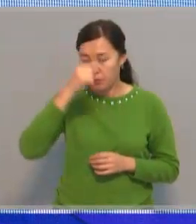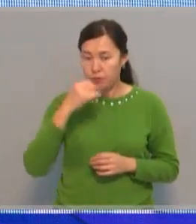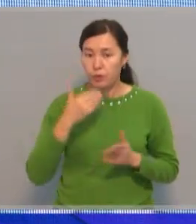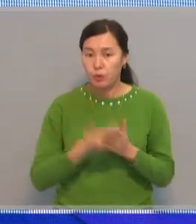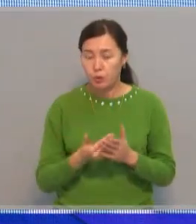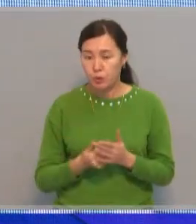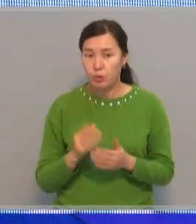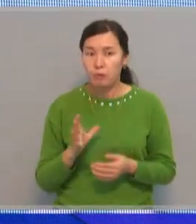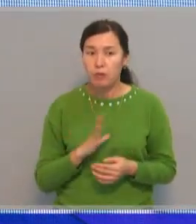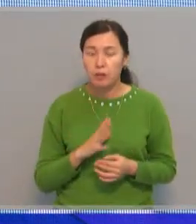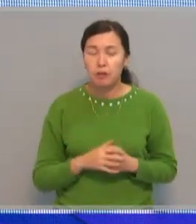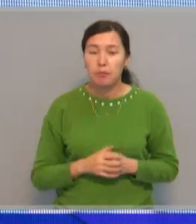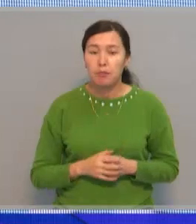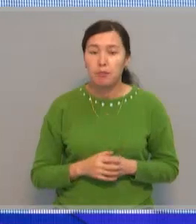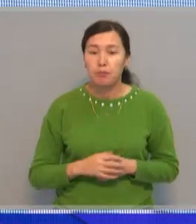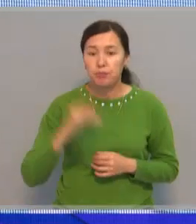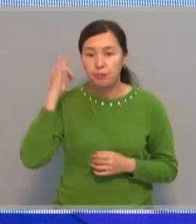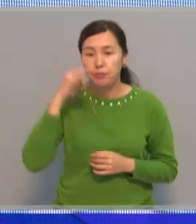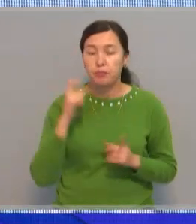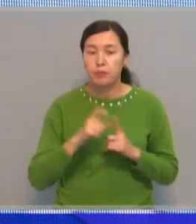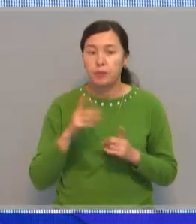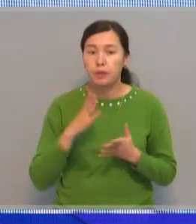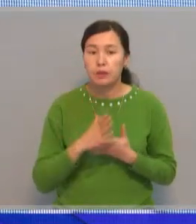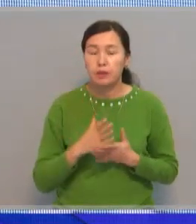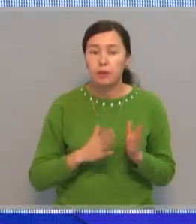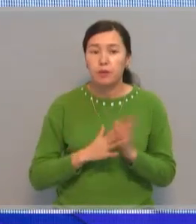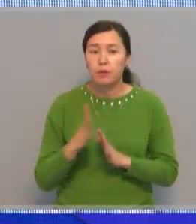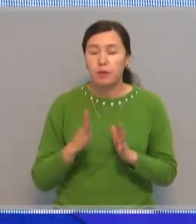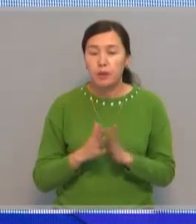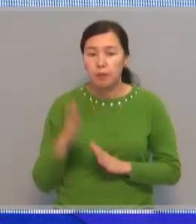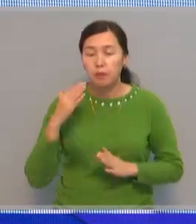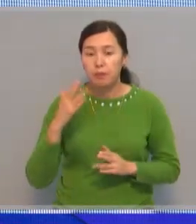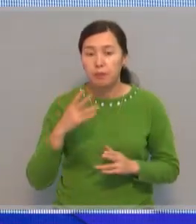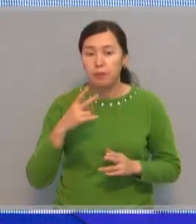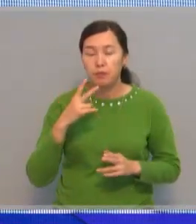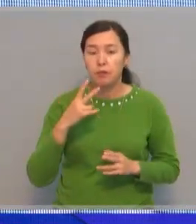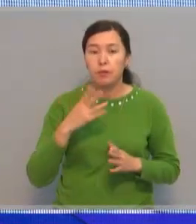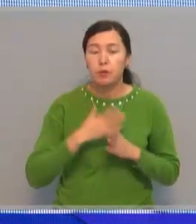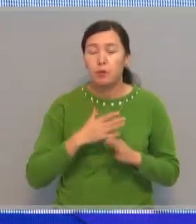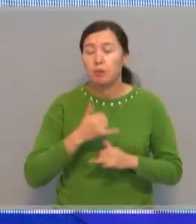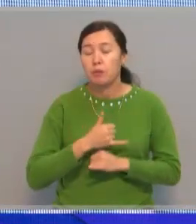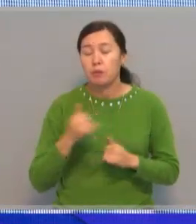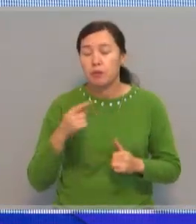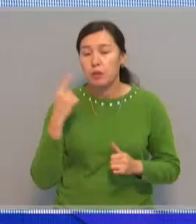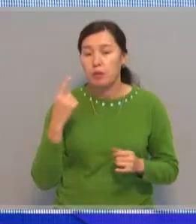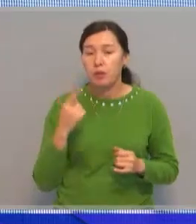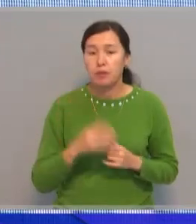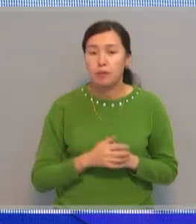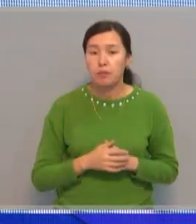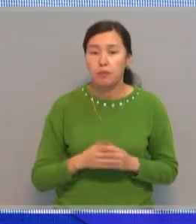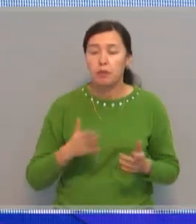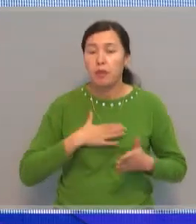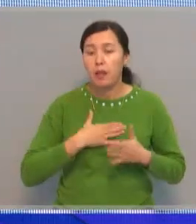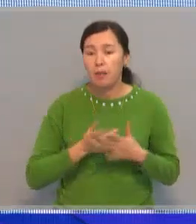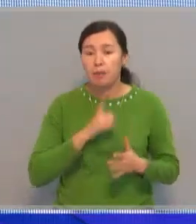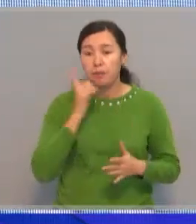ұсыныс болды. Енді қазақта сөз бар, өсем деген баланың бетін қақпа белін бұл дейді. Сол сияқты талпынып